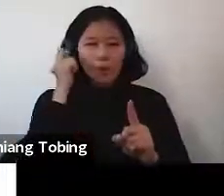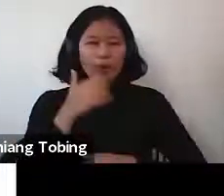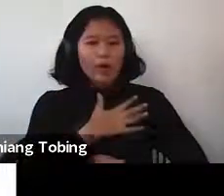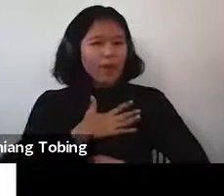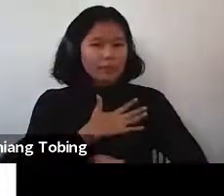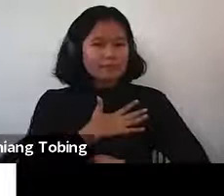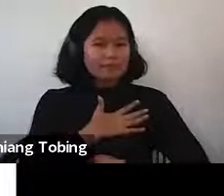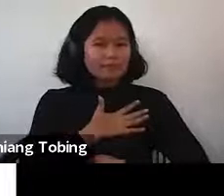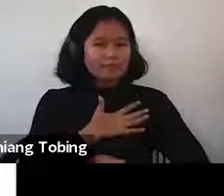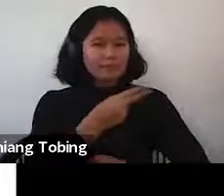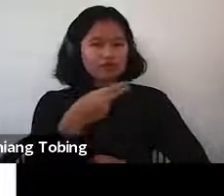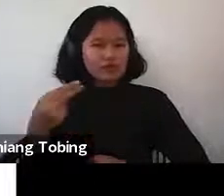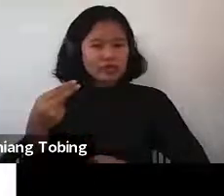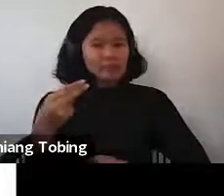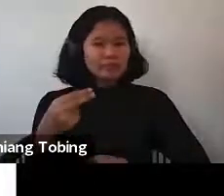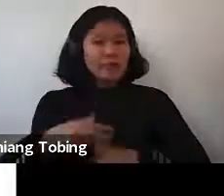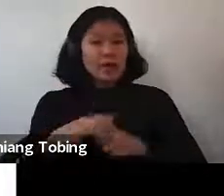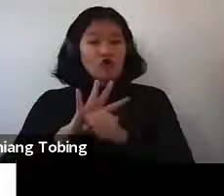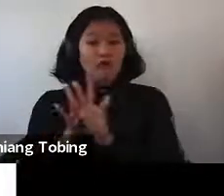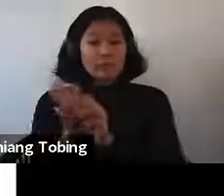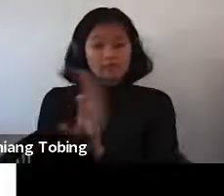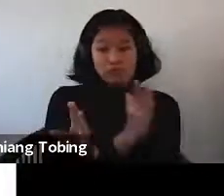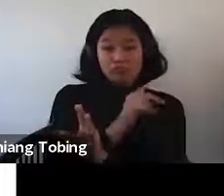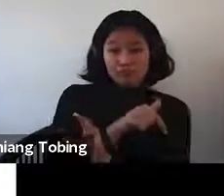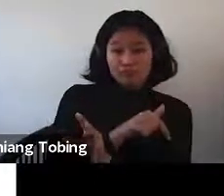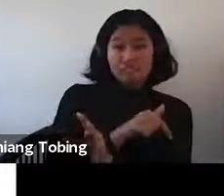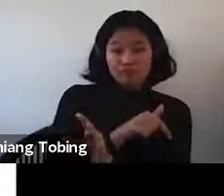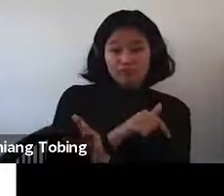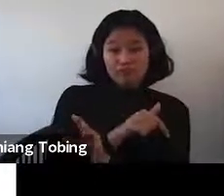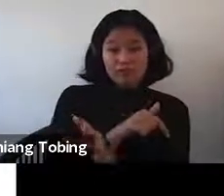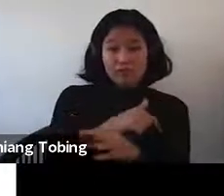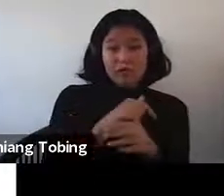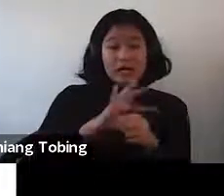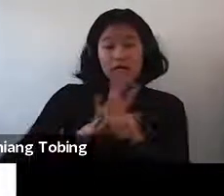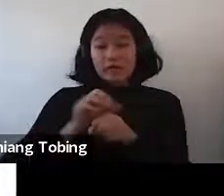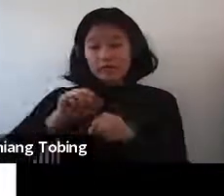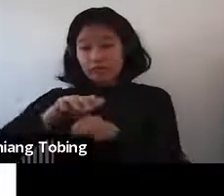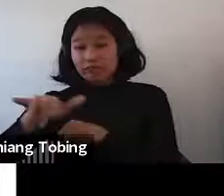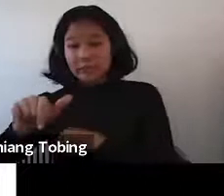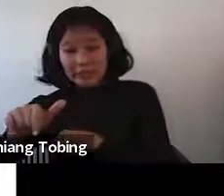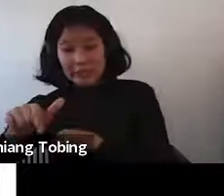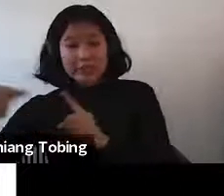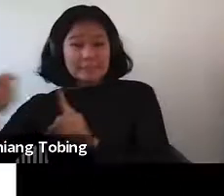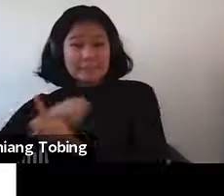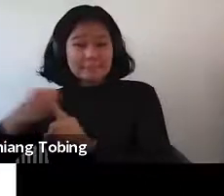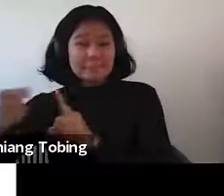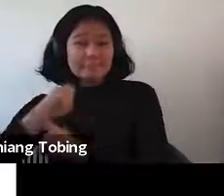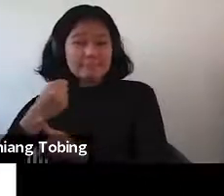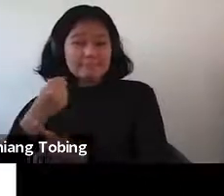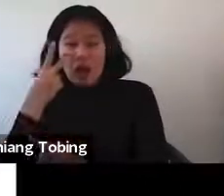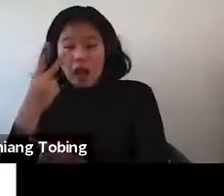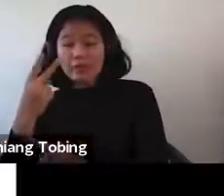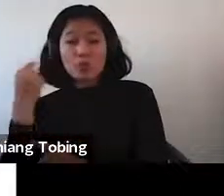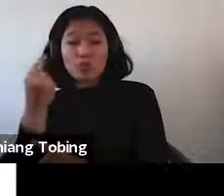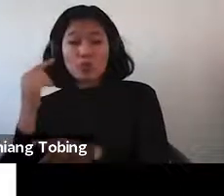yang ada di Indonesia ya sebelum COVID-19. Selama COVID-19 kekerasan yang paling umum dijumpai, ini data